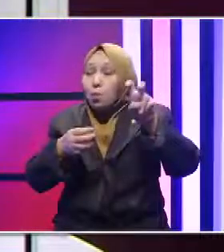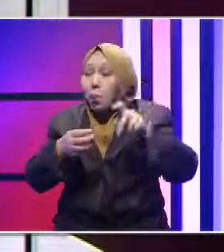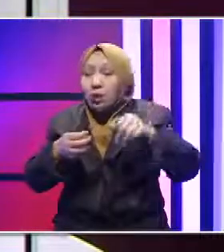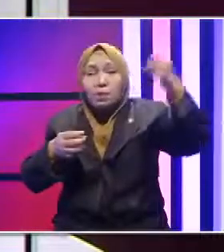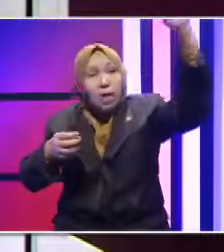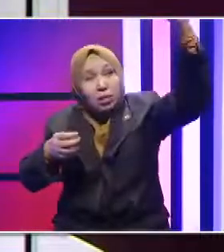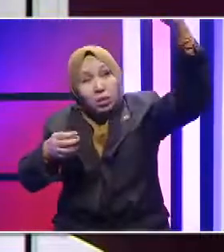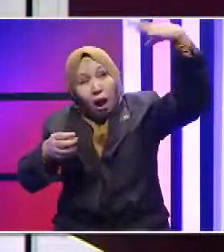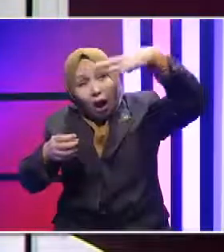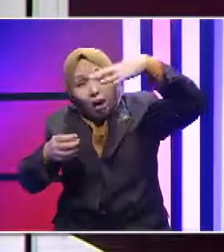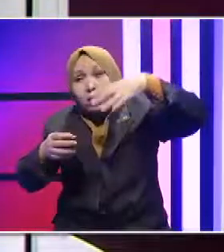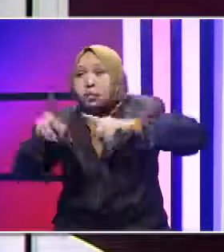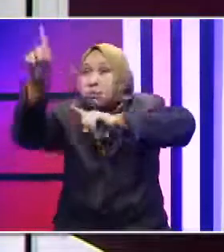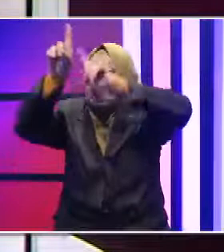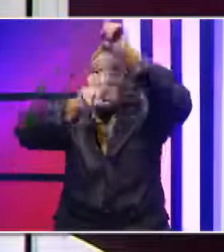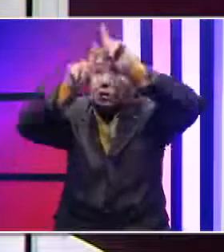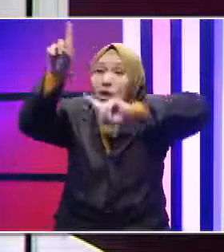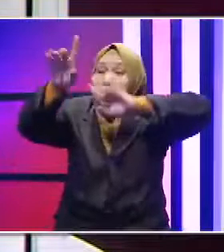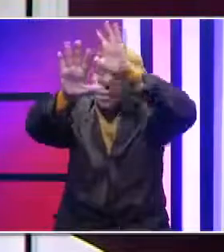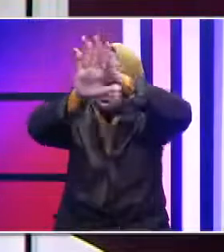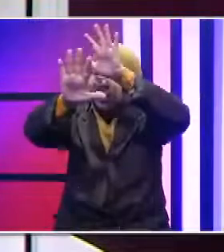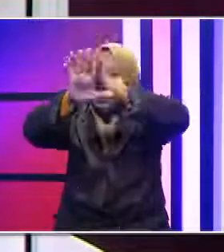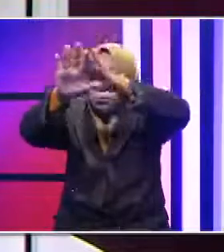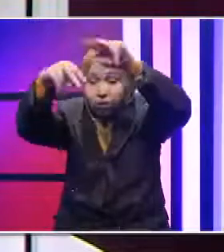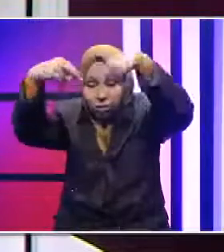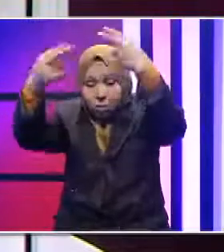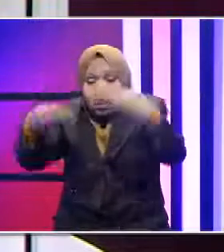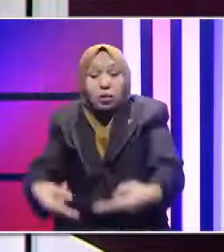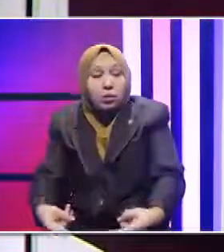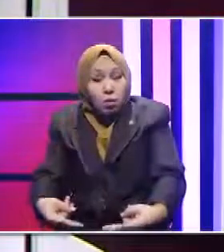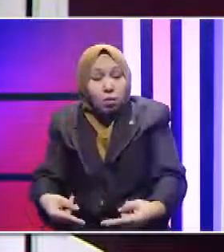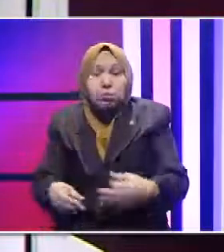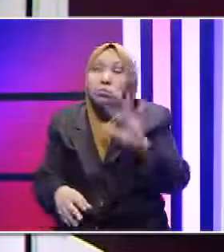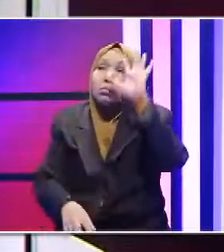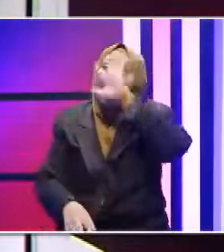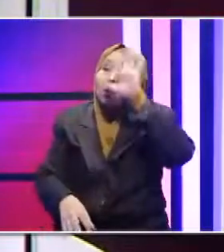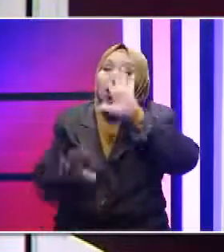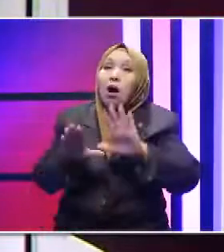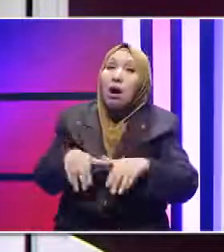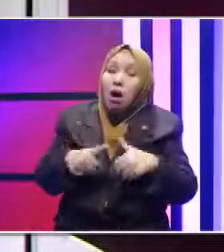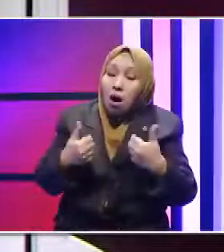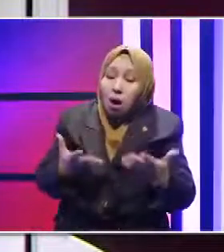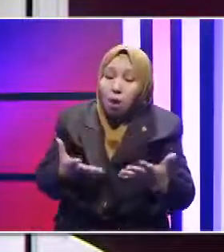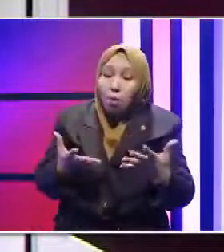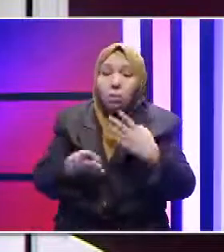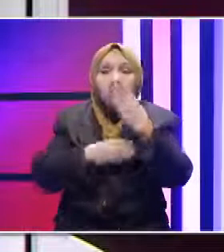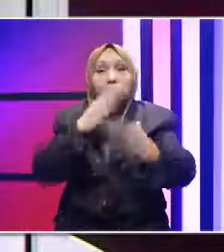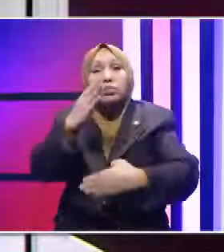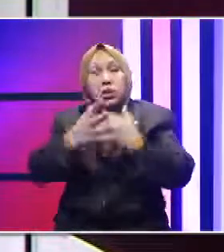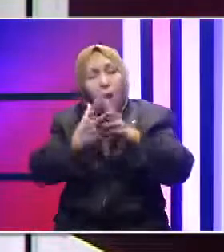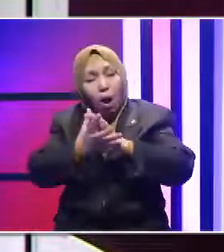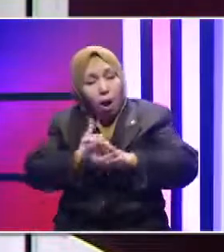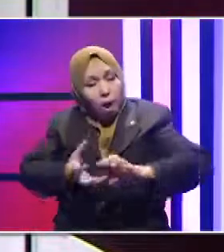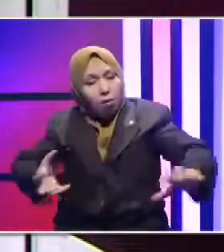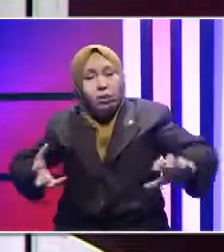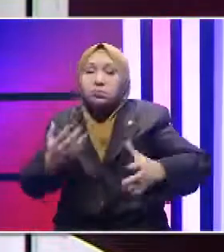matahari, bintang yang beribu-ribu itu jatuh. Kita boleh bayangkanlah betapa hancurnya bumi ini, dan ia mudah